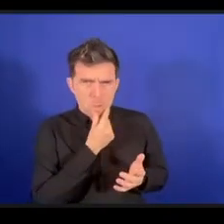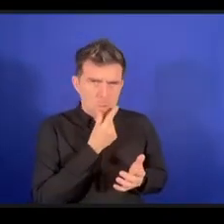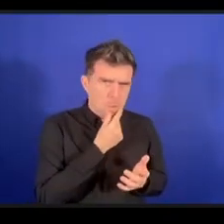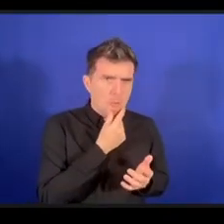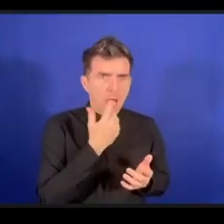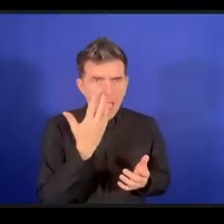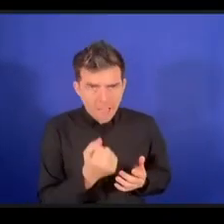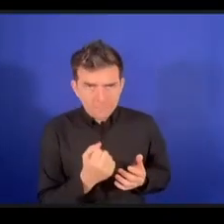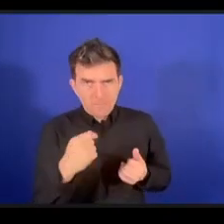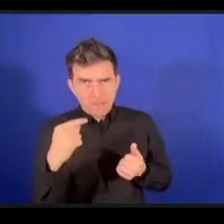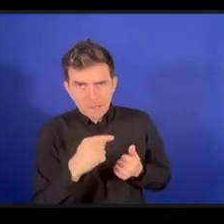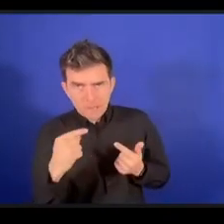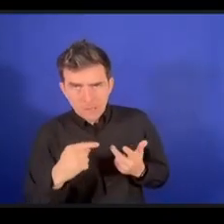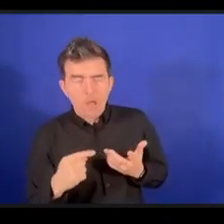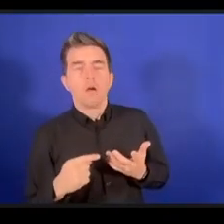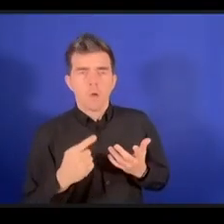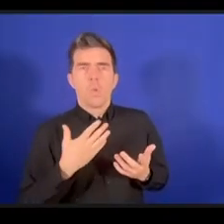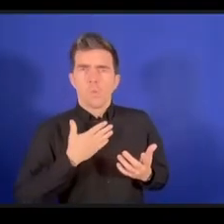我觉得我们